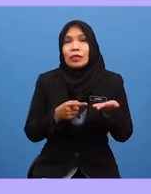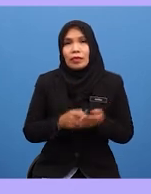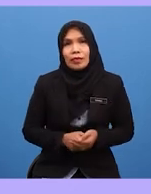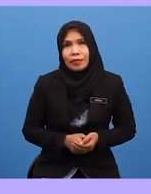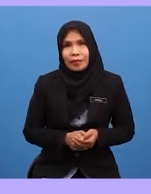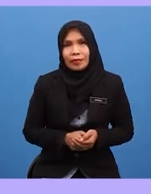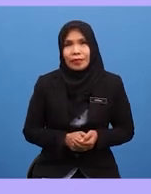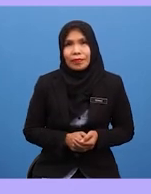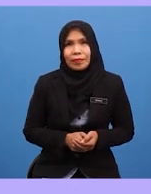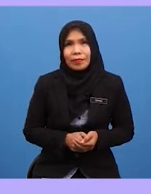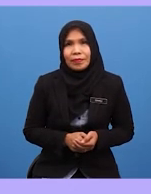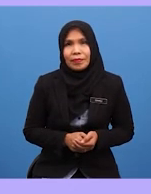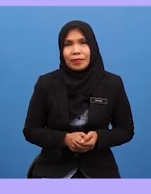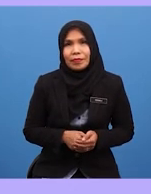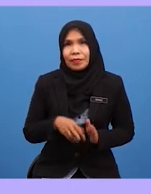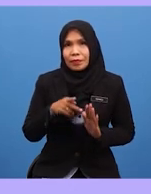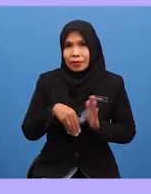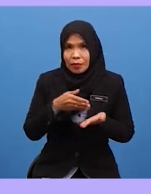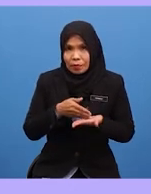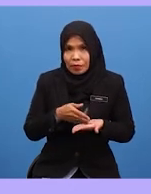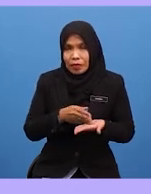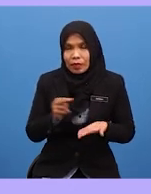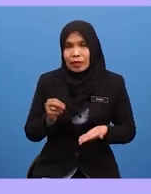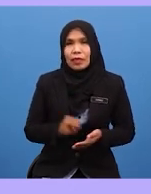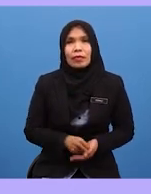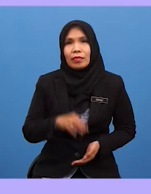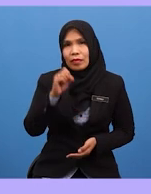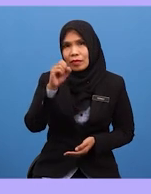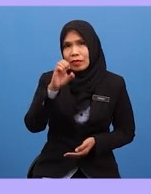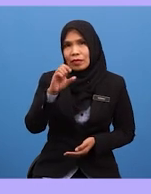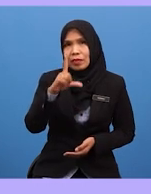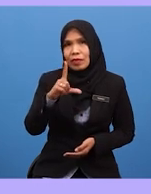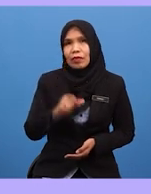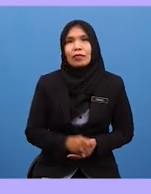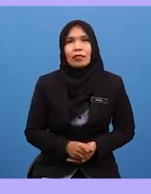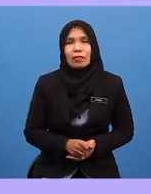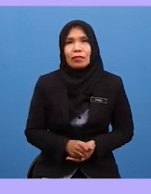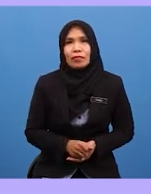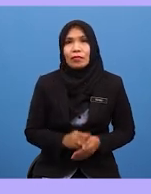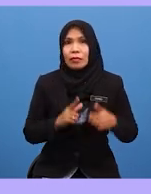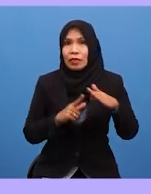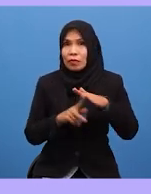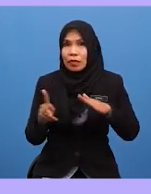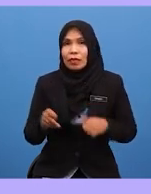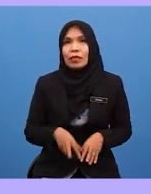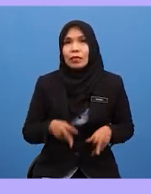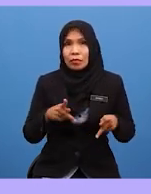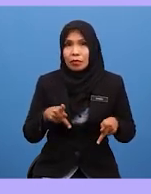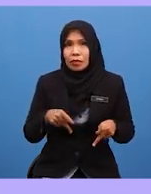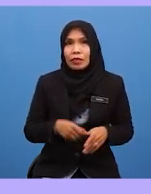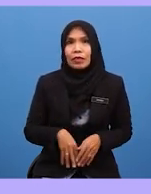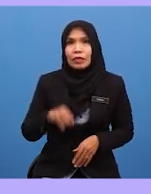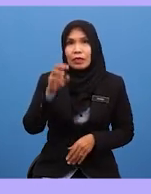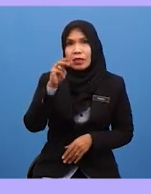Betul! Pembahagian sel melibatkan proses mitosis, iaitu setiap